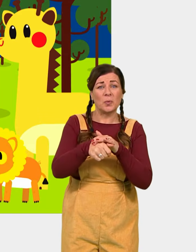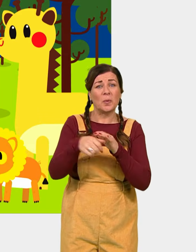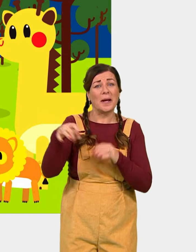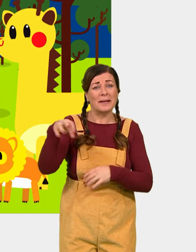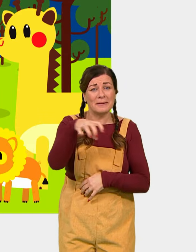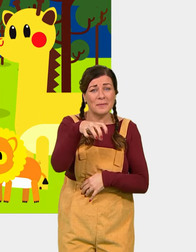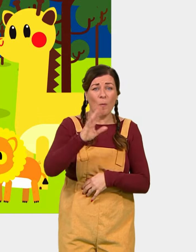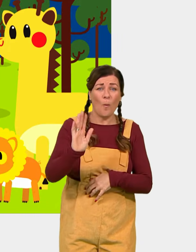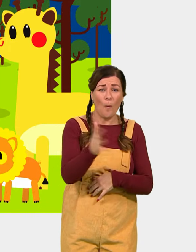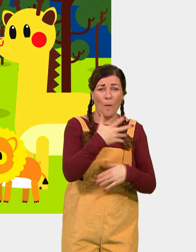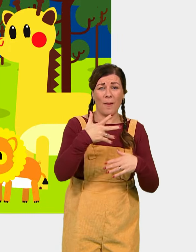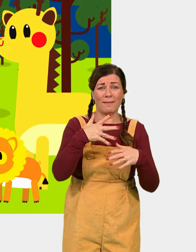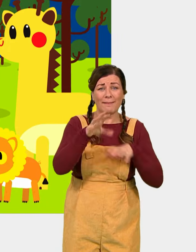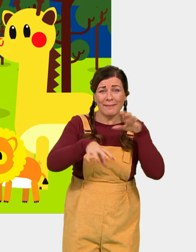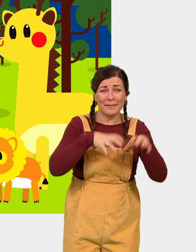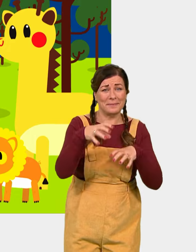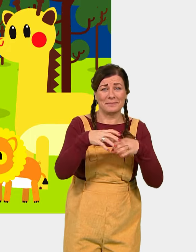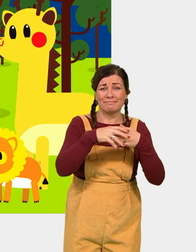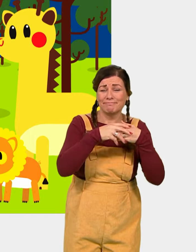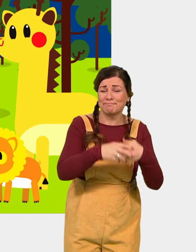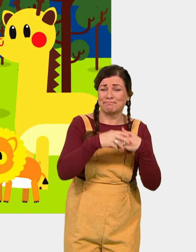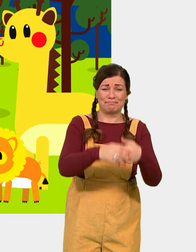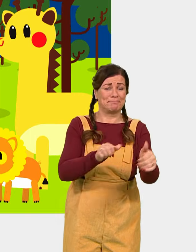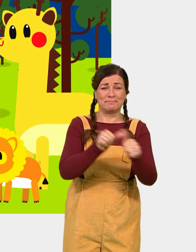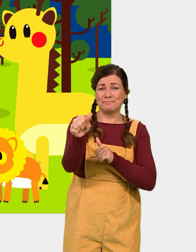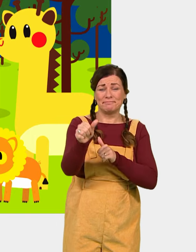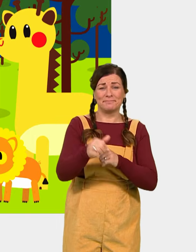holl anifeiliaid byd cyw yn ffrindiau da.